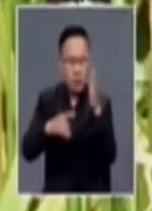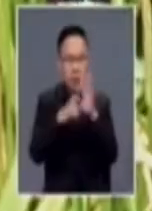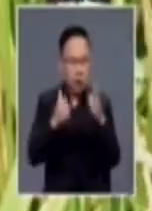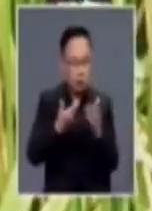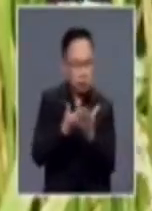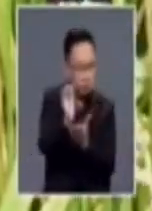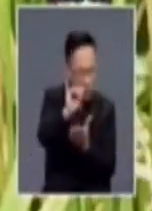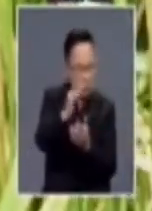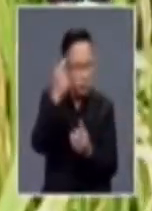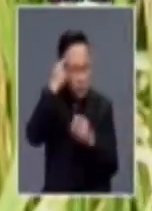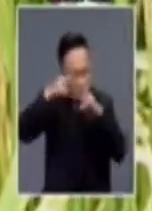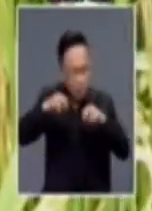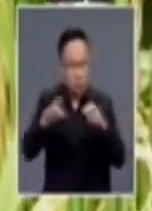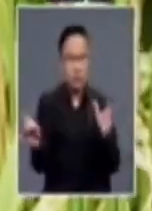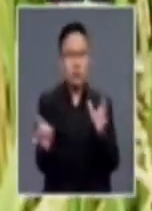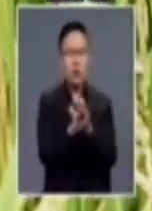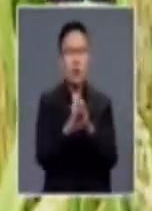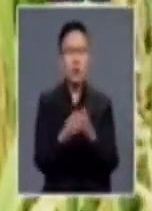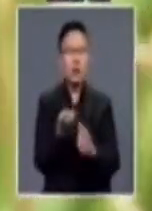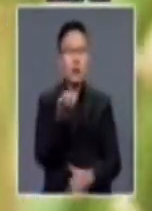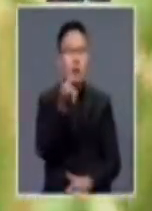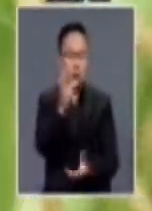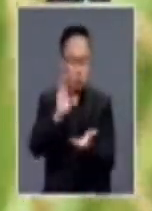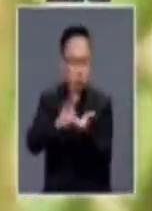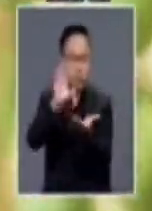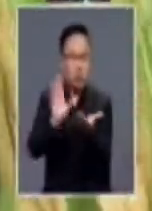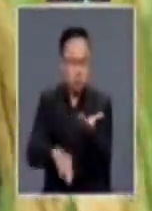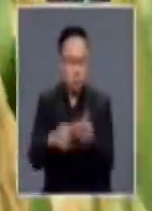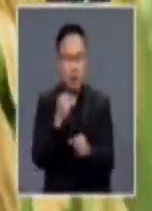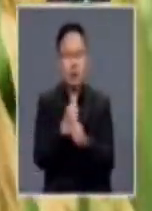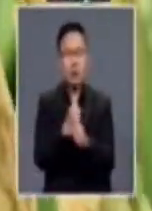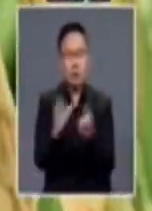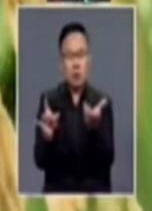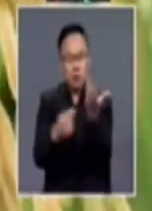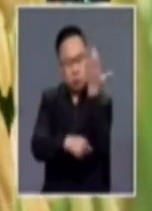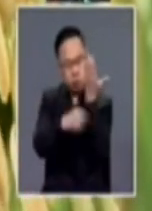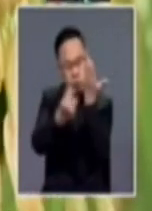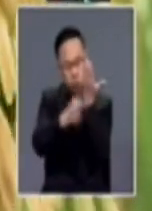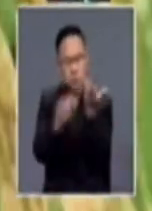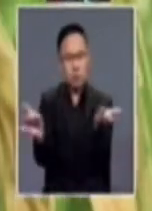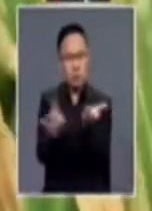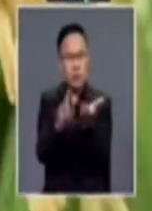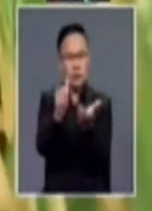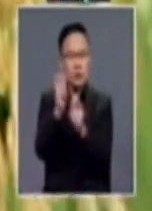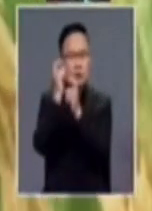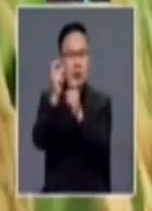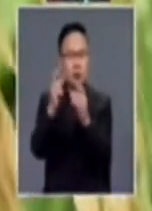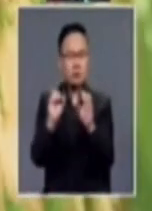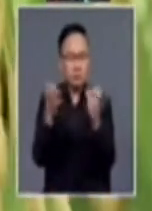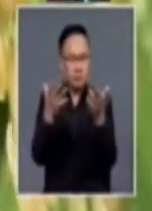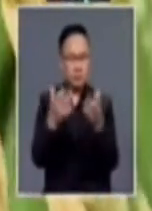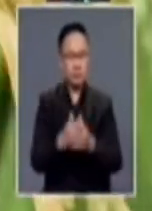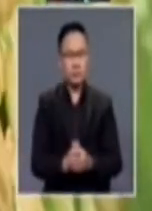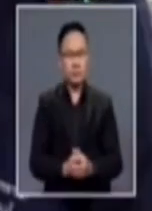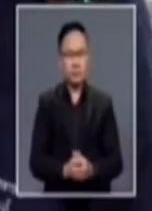รมีรูปแบบการผลิตสินค้าข้าวแบบลดต้นทุนการผลิตผลผลิตมีความปลอดภัยจากการเรียนได้เป็นอย่างดี ส่วนนี้เรา